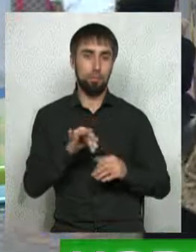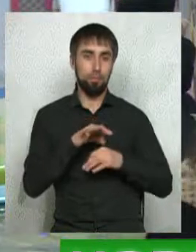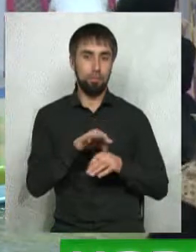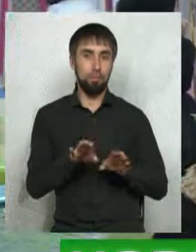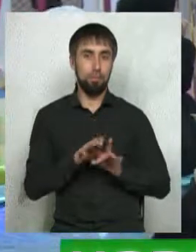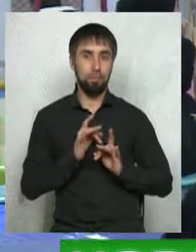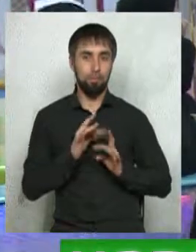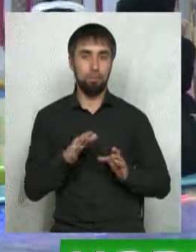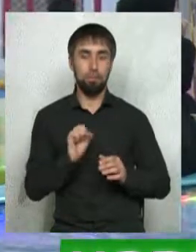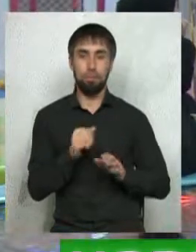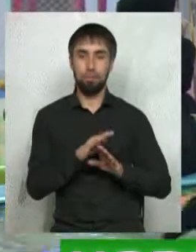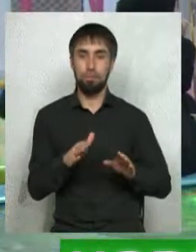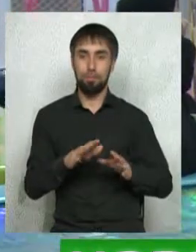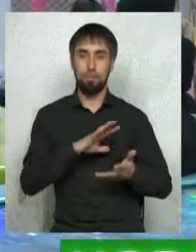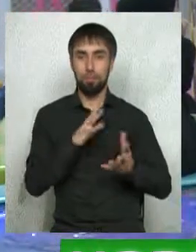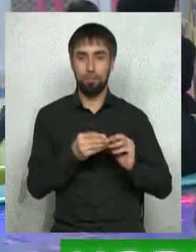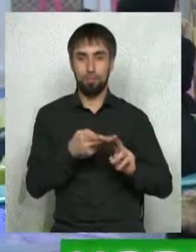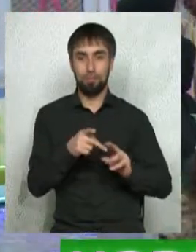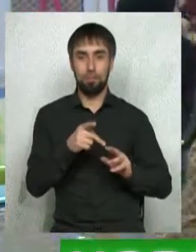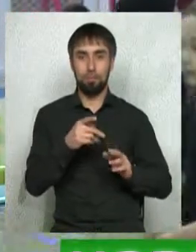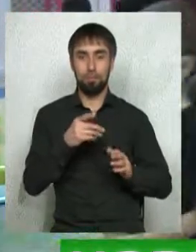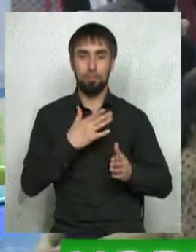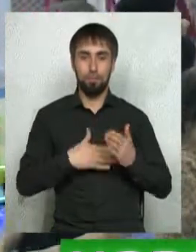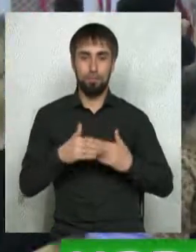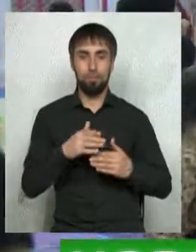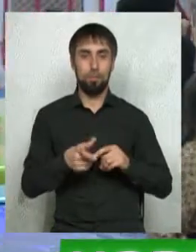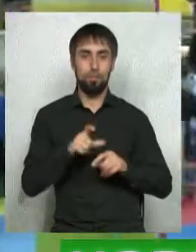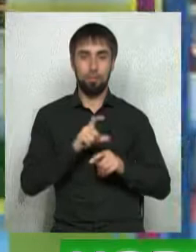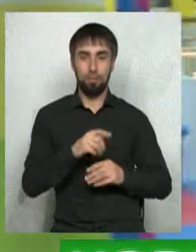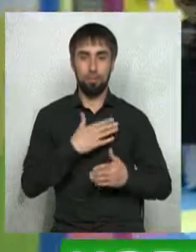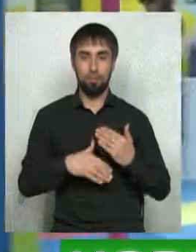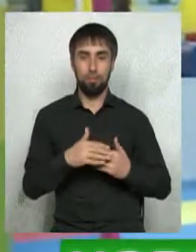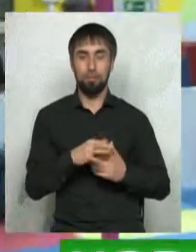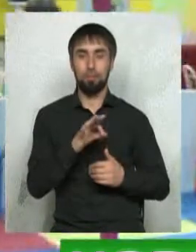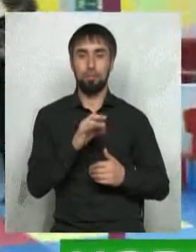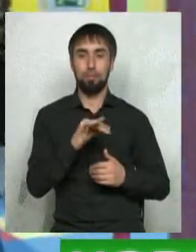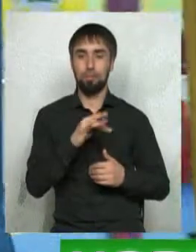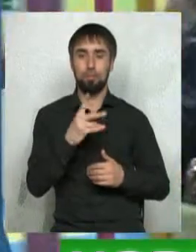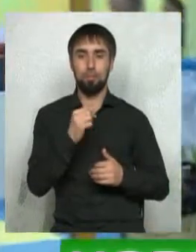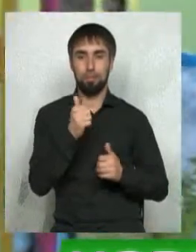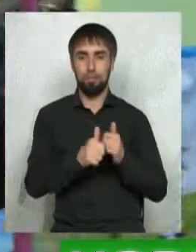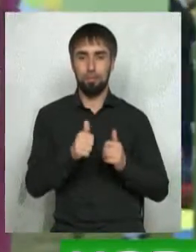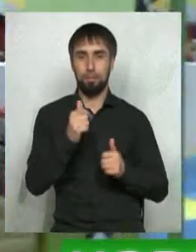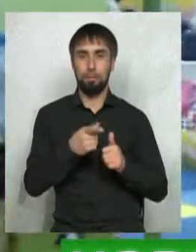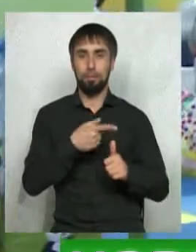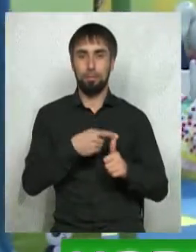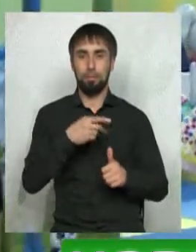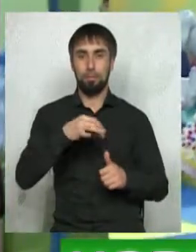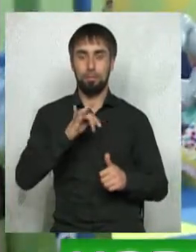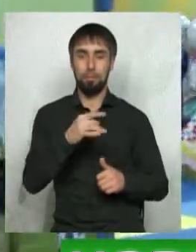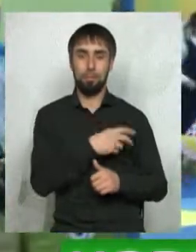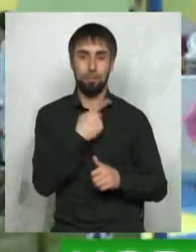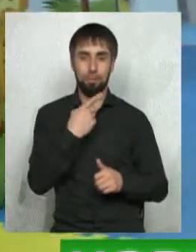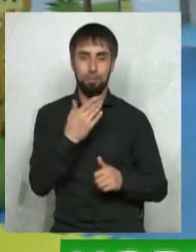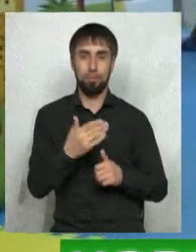делают. А дети вообще без ума от этого. Очень радуются. Онкология не всегда приговор, говорят врачи.